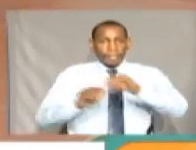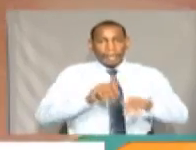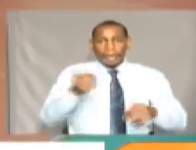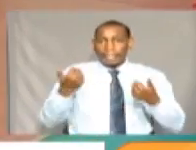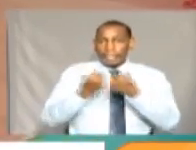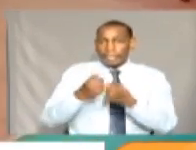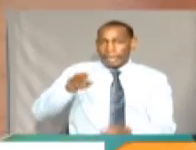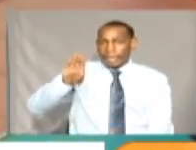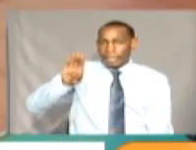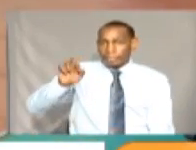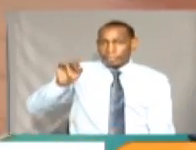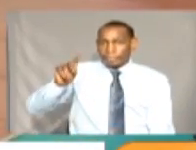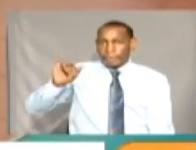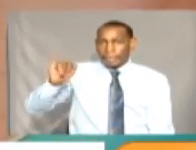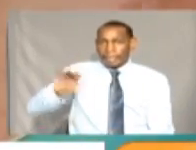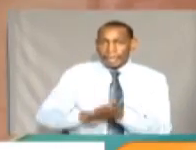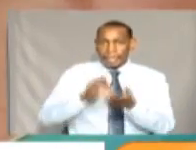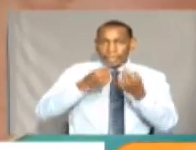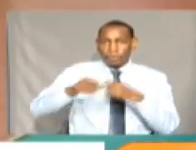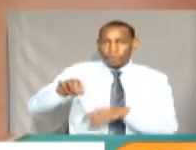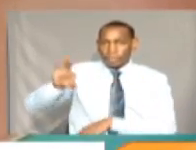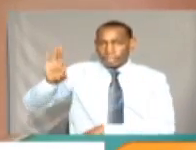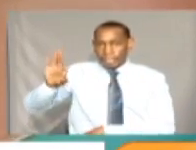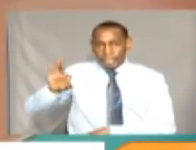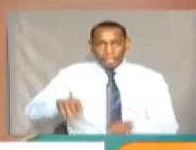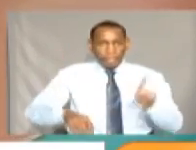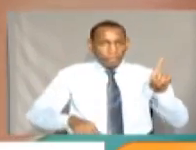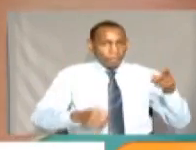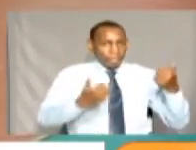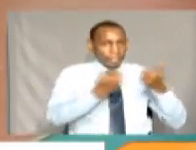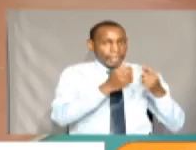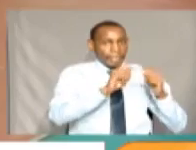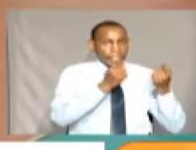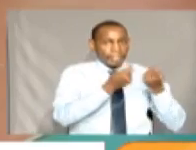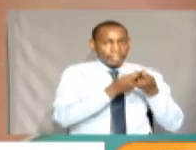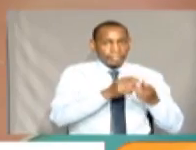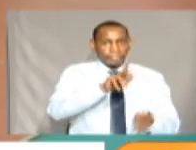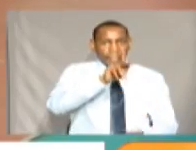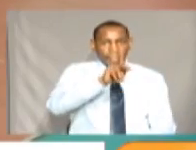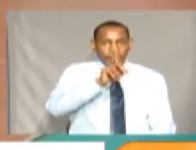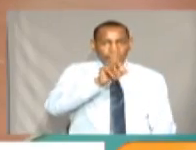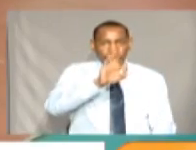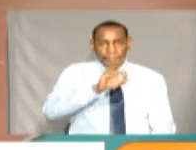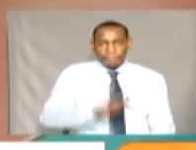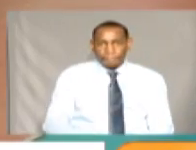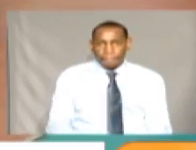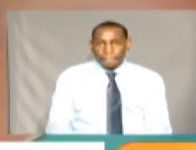timu ya Bandari ilipata ushindi wa seti 3-1 dhidi ya timu ya KDF.